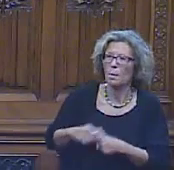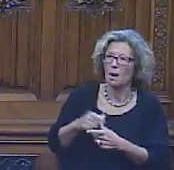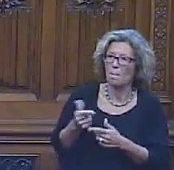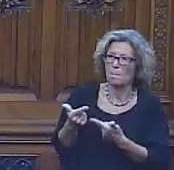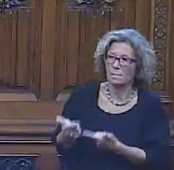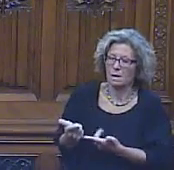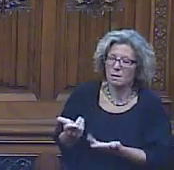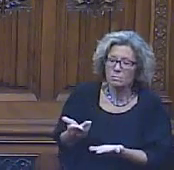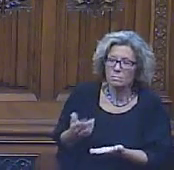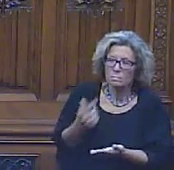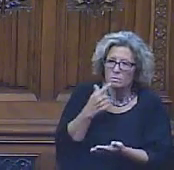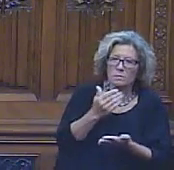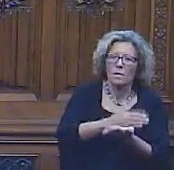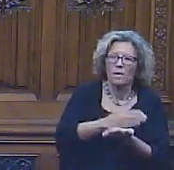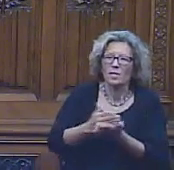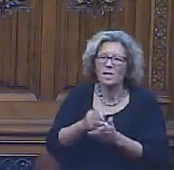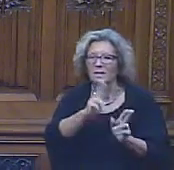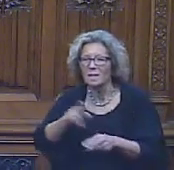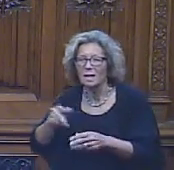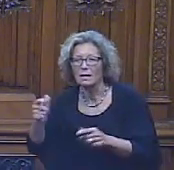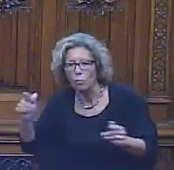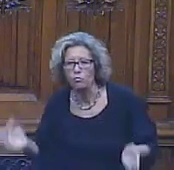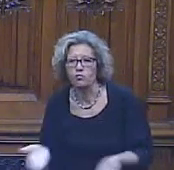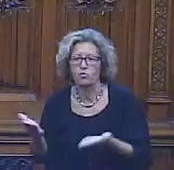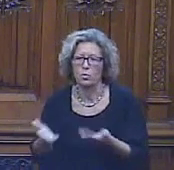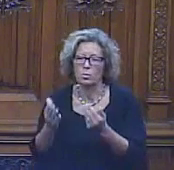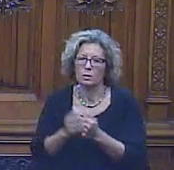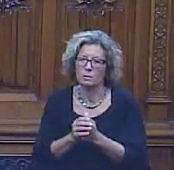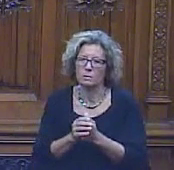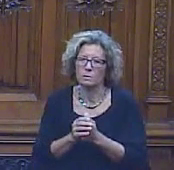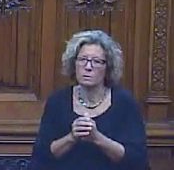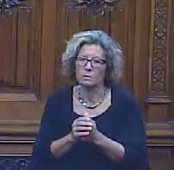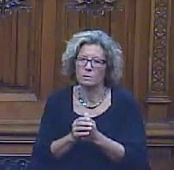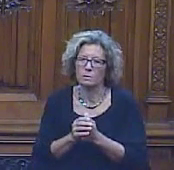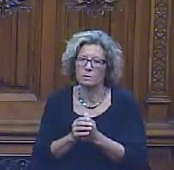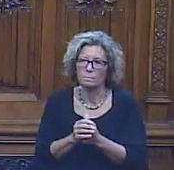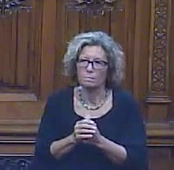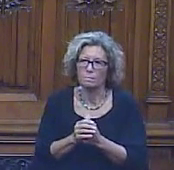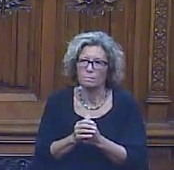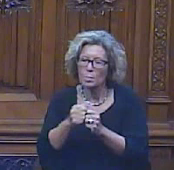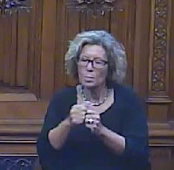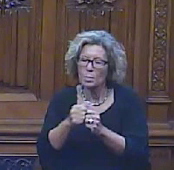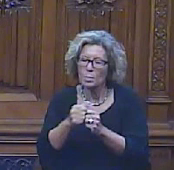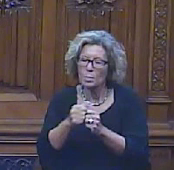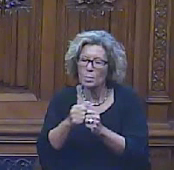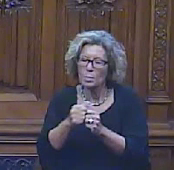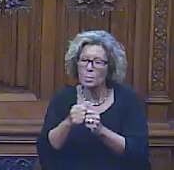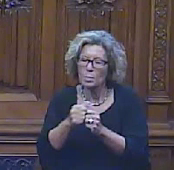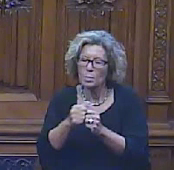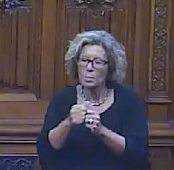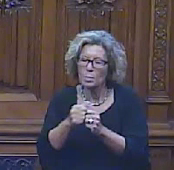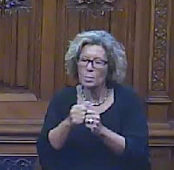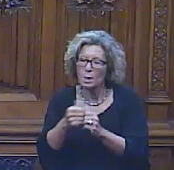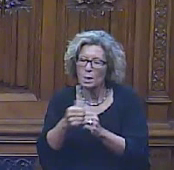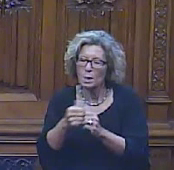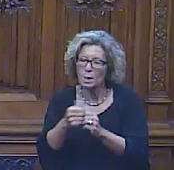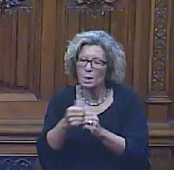der Verteilungsgerechtigkeit zu fördern. Für diesen Weg hat sich die